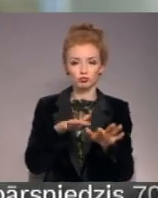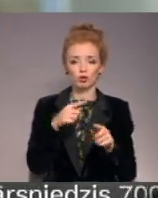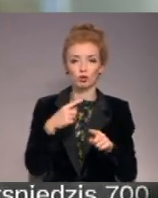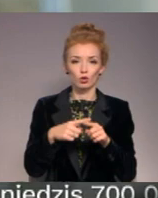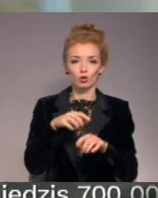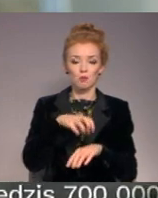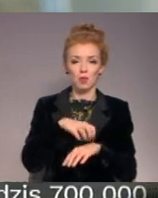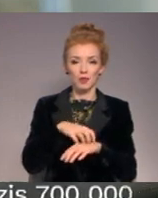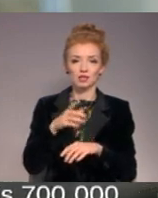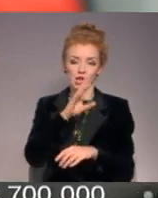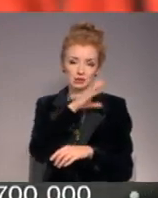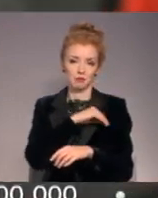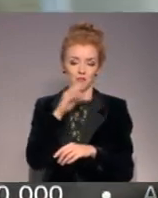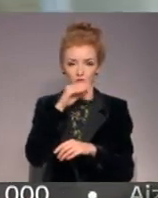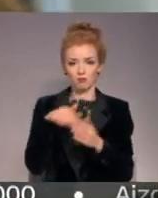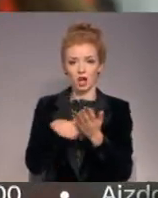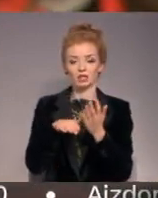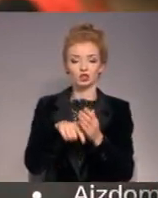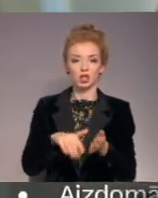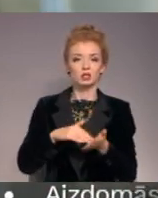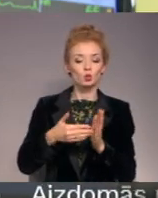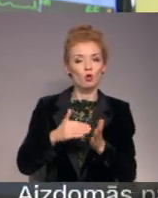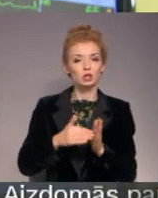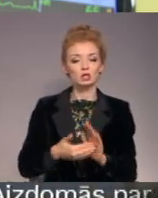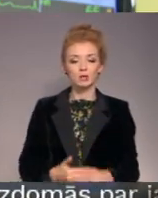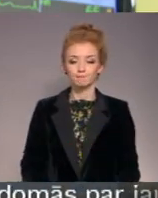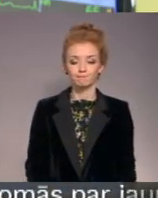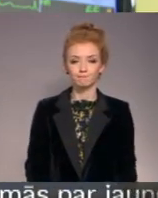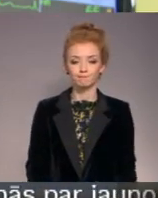mediķi iespējām palīdzēt šādā situācijā. Aika Ince, Ainis Kupčs, Latvijas televīzija.